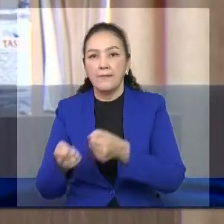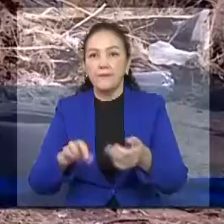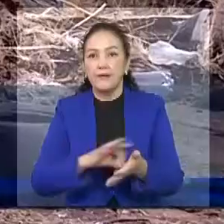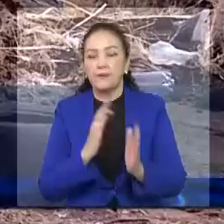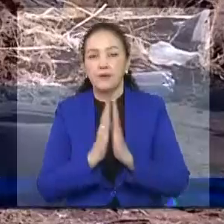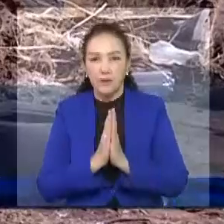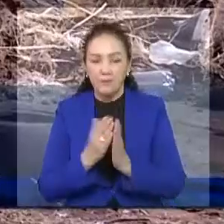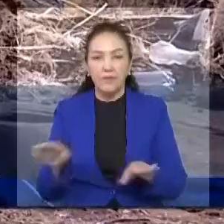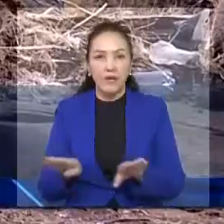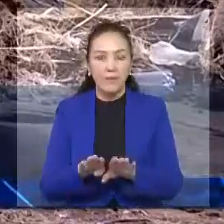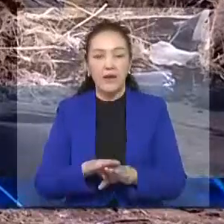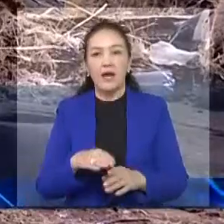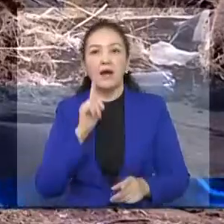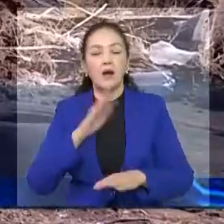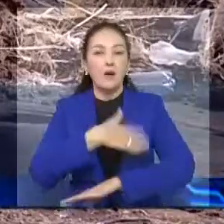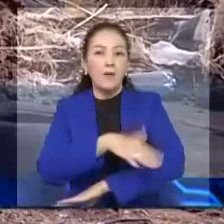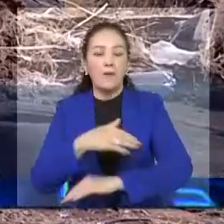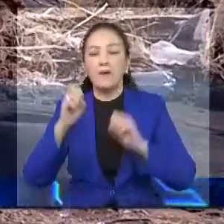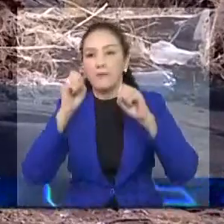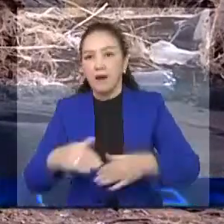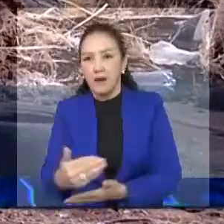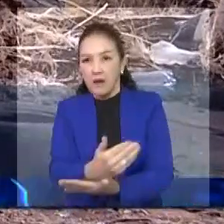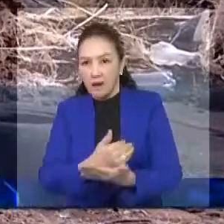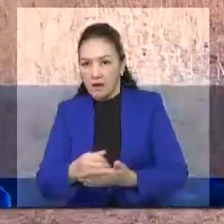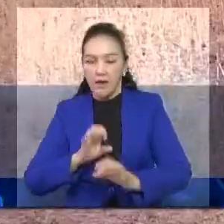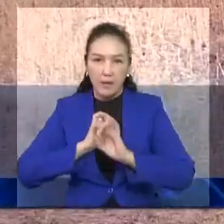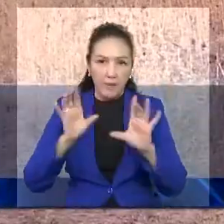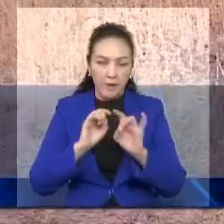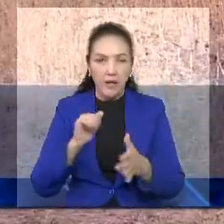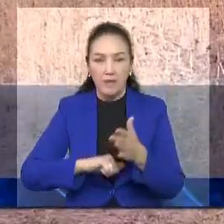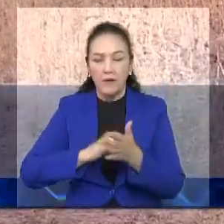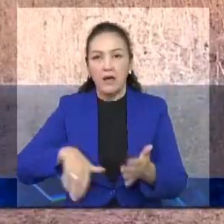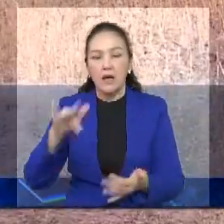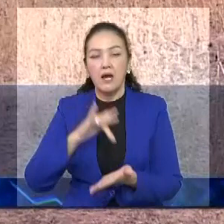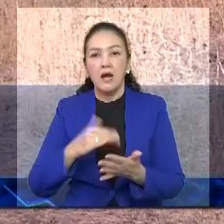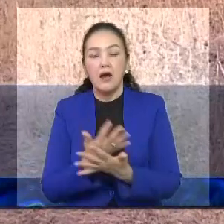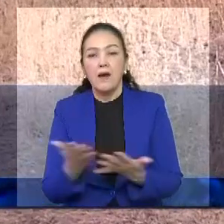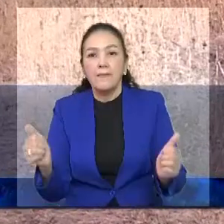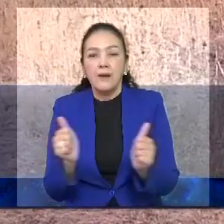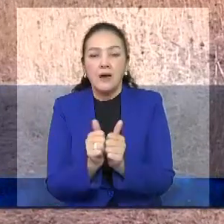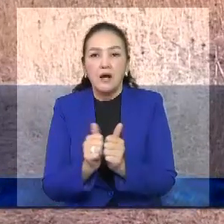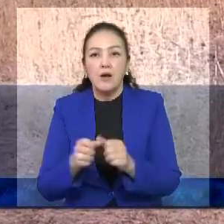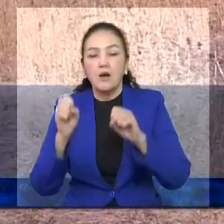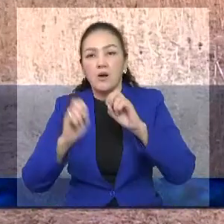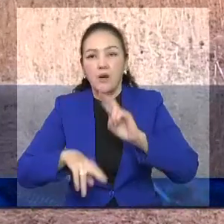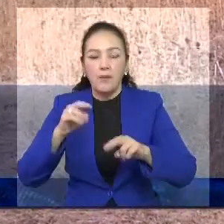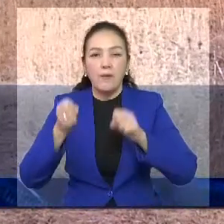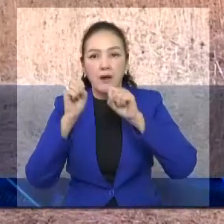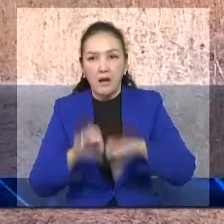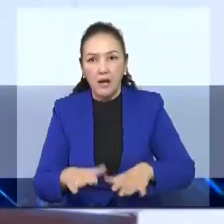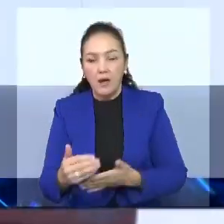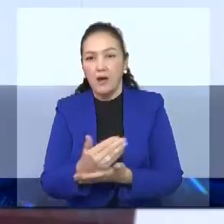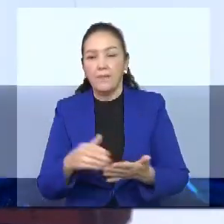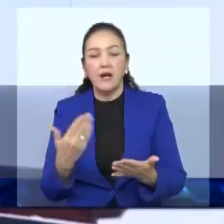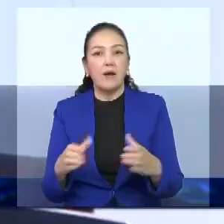сұраймын. Сонымен бірге жиында далалықтағы қоқыстарды жинау туралы да айтылды. Себебі қала маңында түрлі тұрмыстық құрылыс қалдығы жиналып қалған.